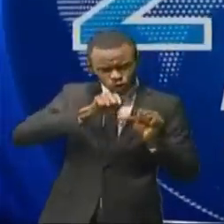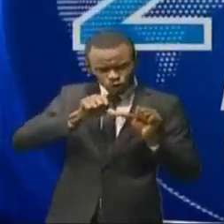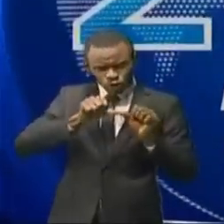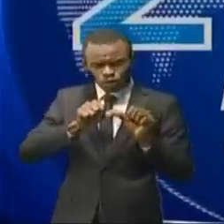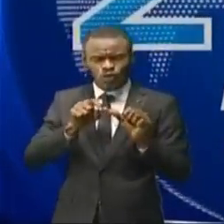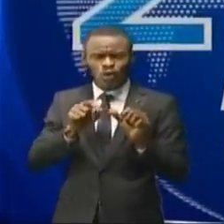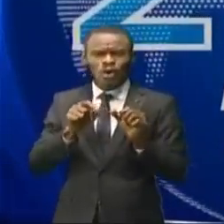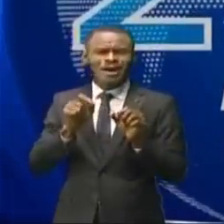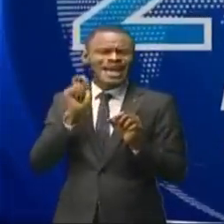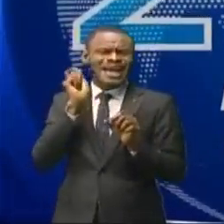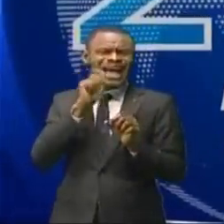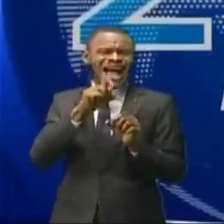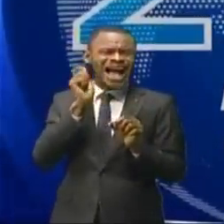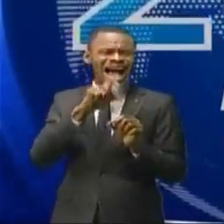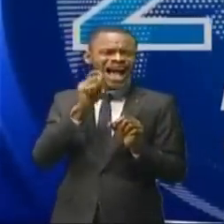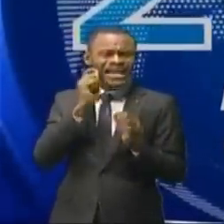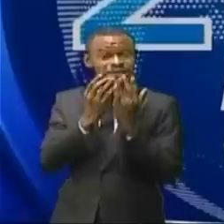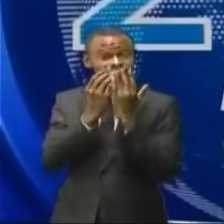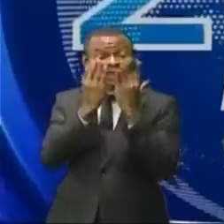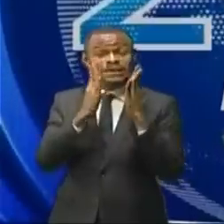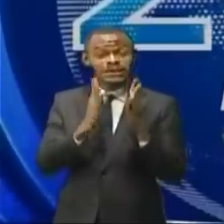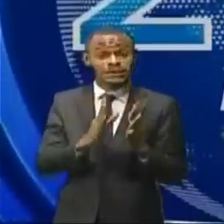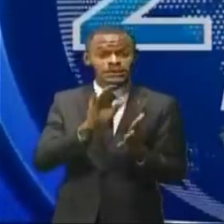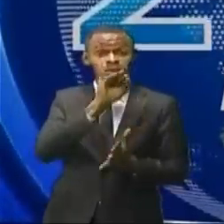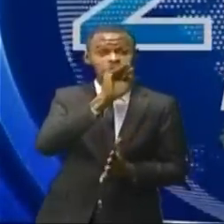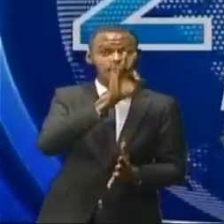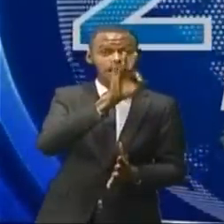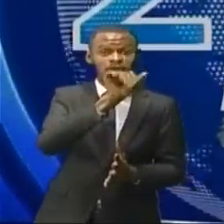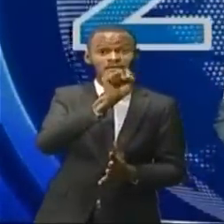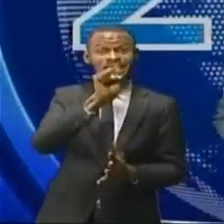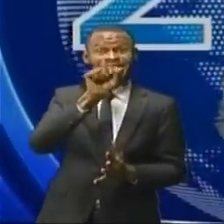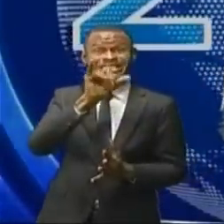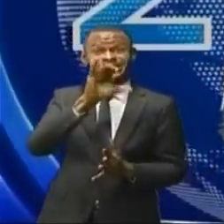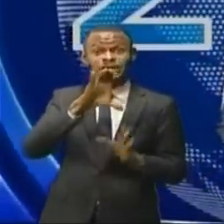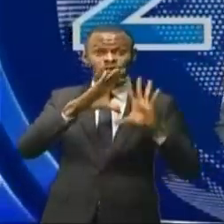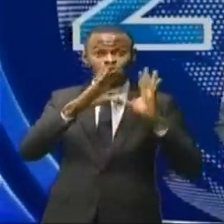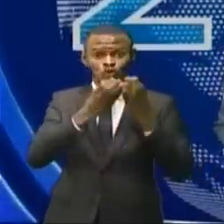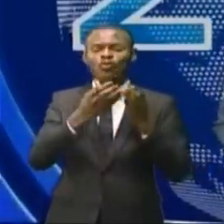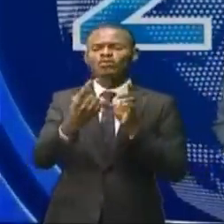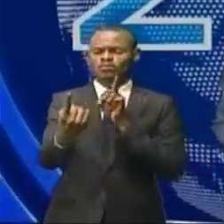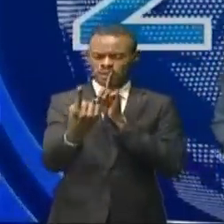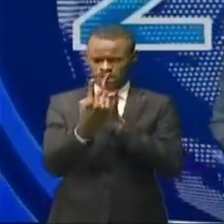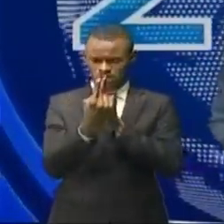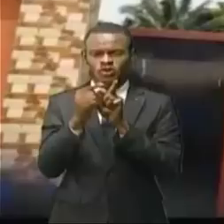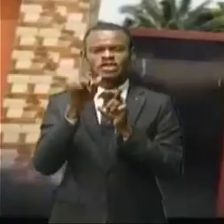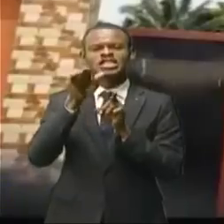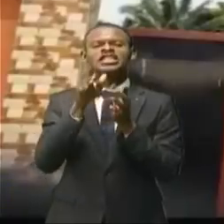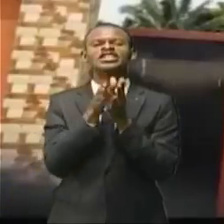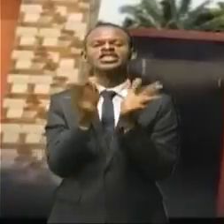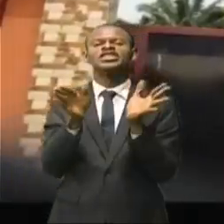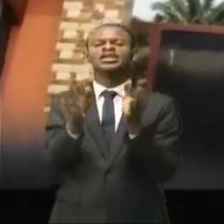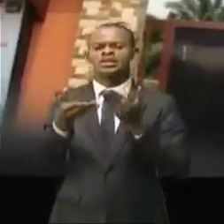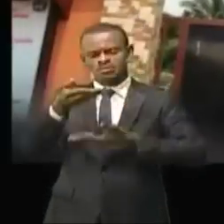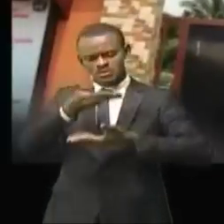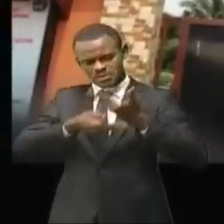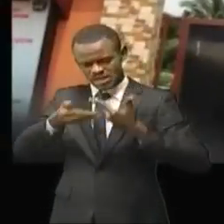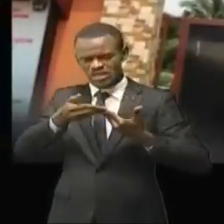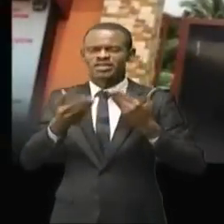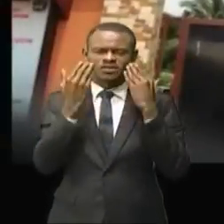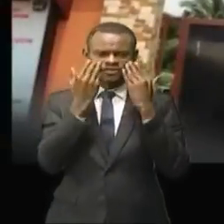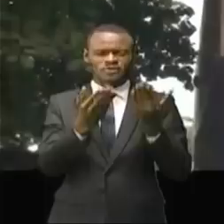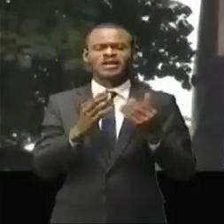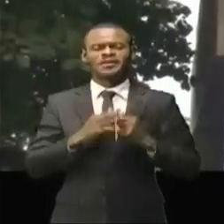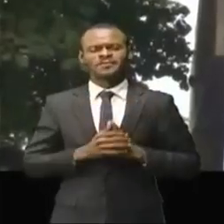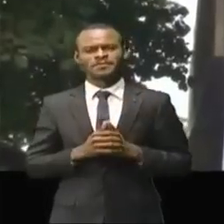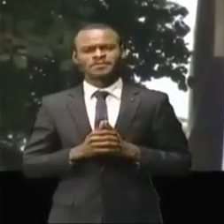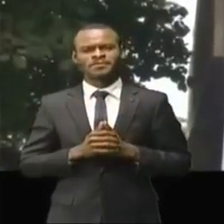général de la RTC pour solliciter l'accompagnement de la chaîne nationale shoesingoi pour le reportage il y